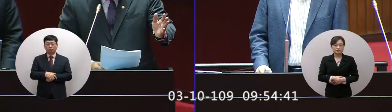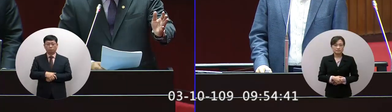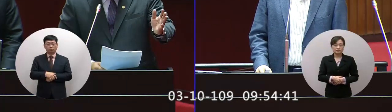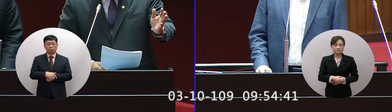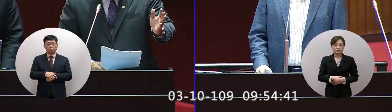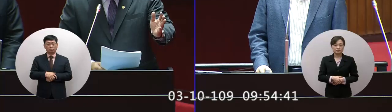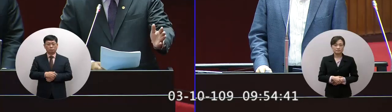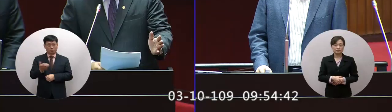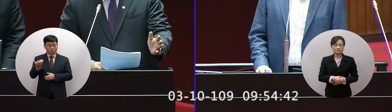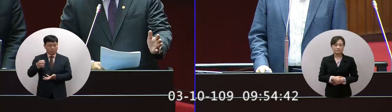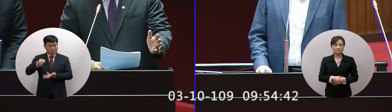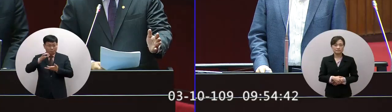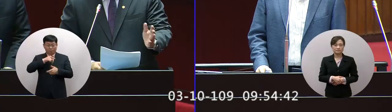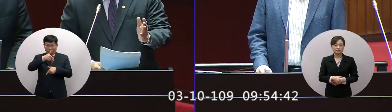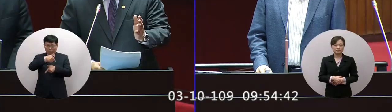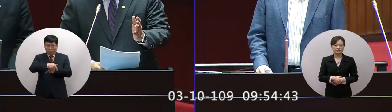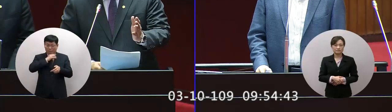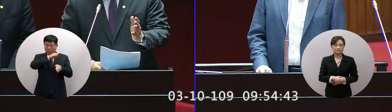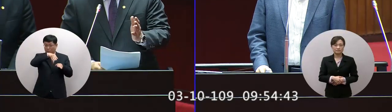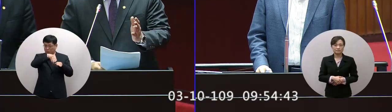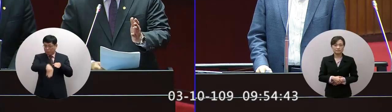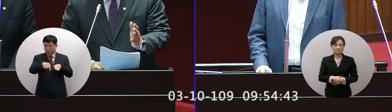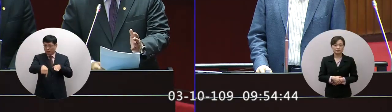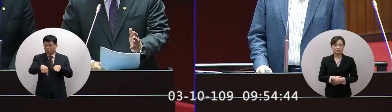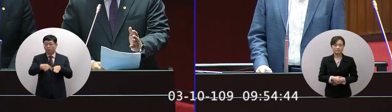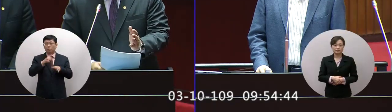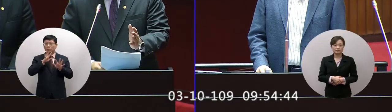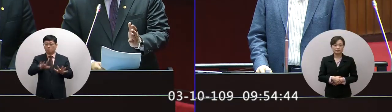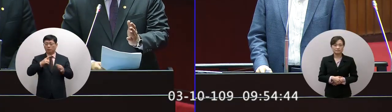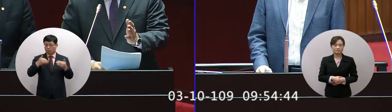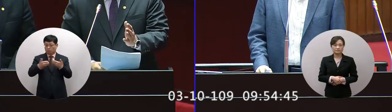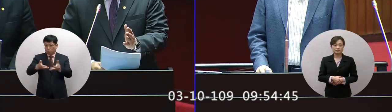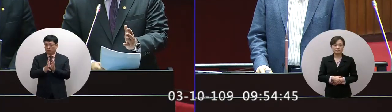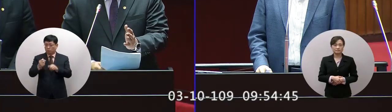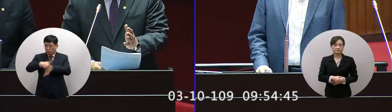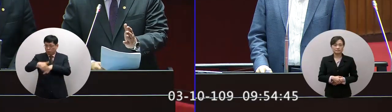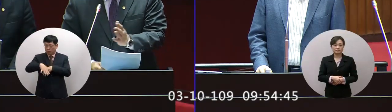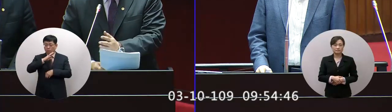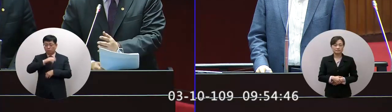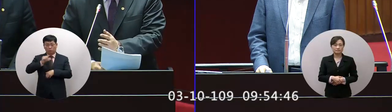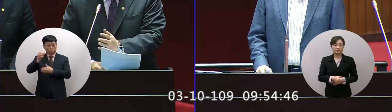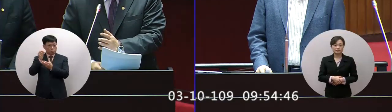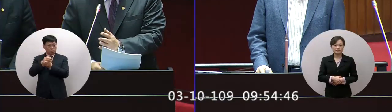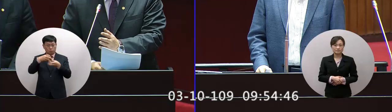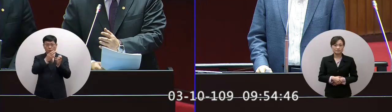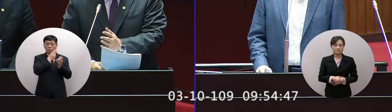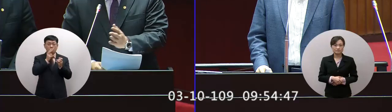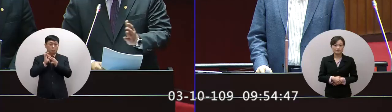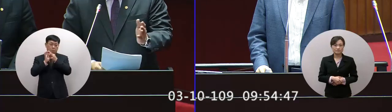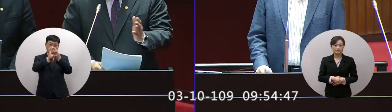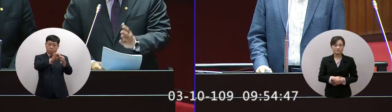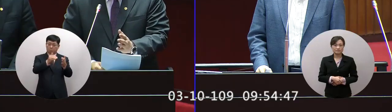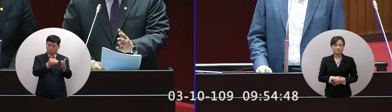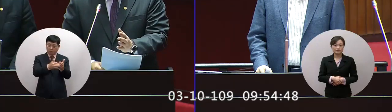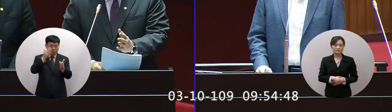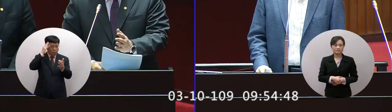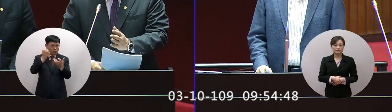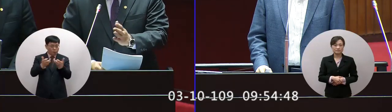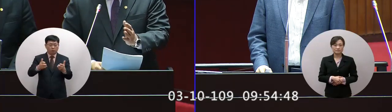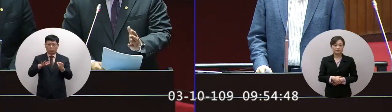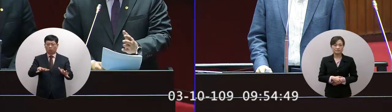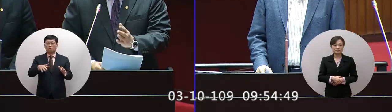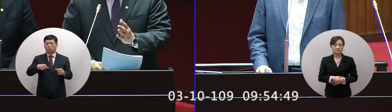关于就是南向的匝道，因为现在我们交通部也在规划五羊高延伸到头份，所以就并